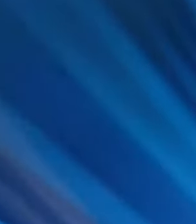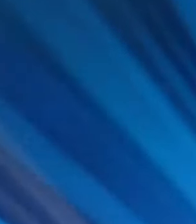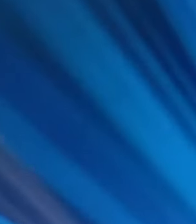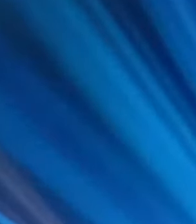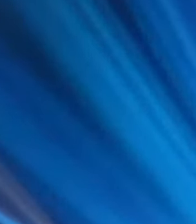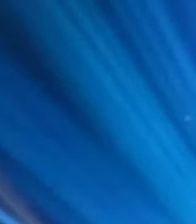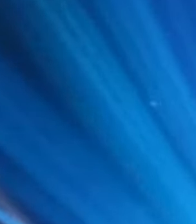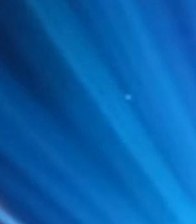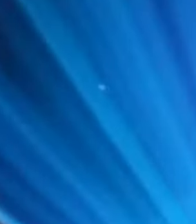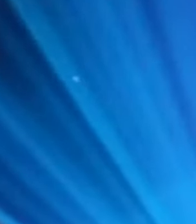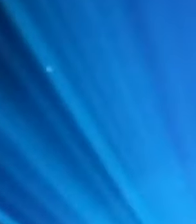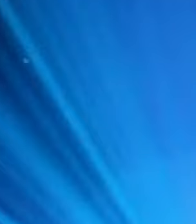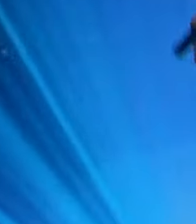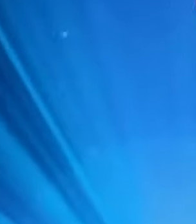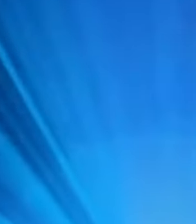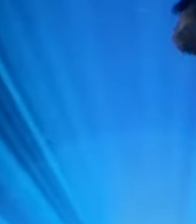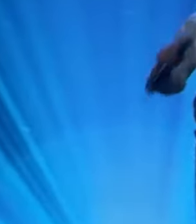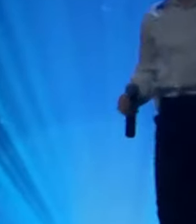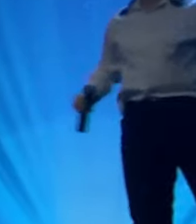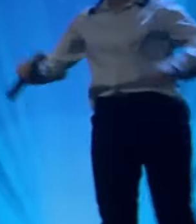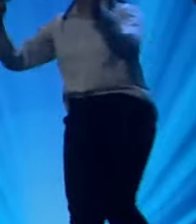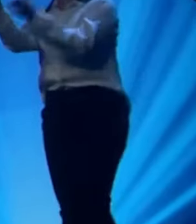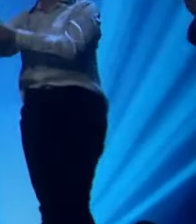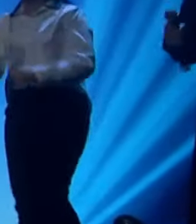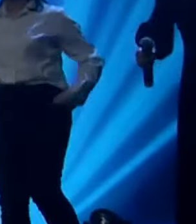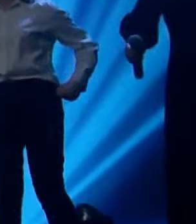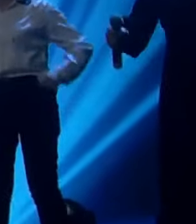제가 먼저 고백하겠습니다.